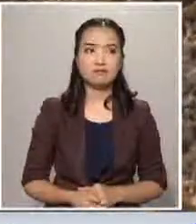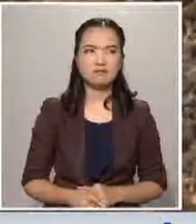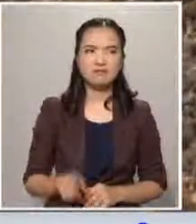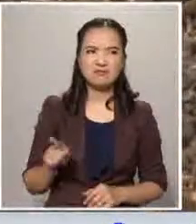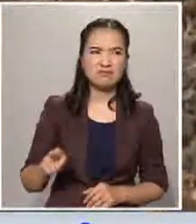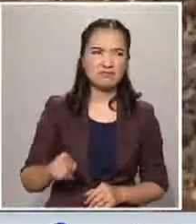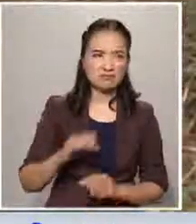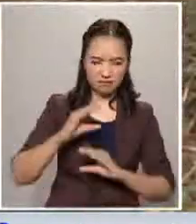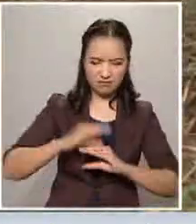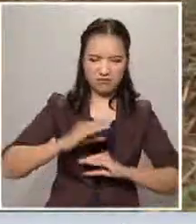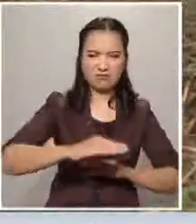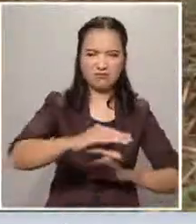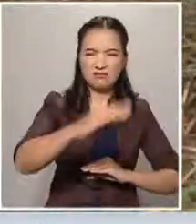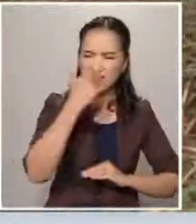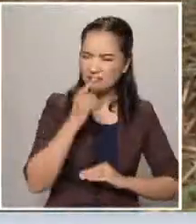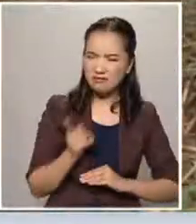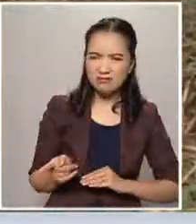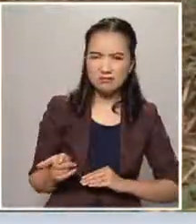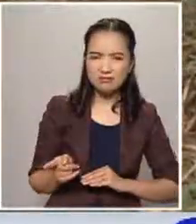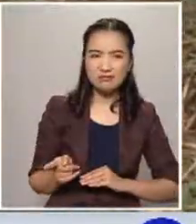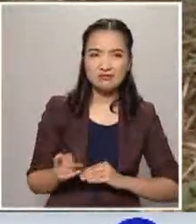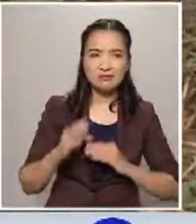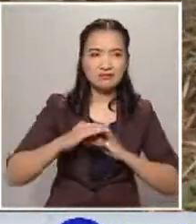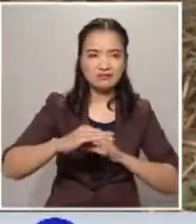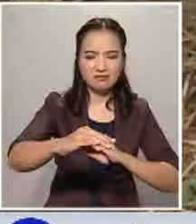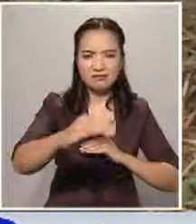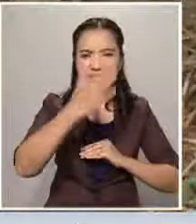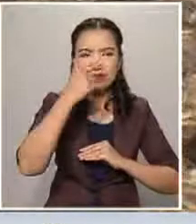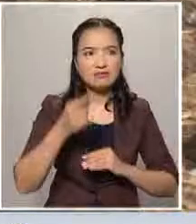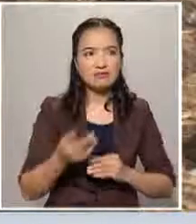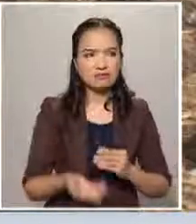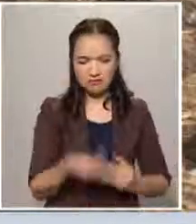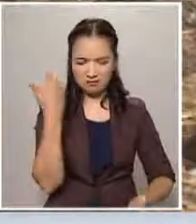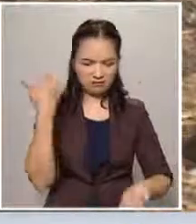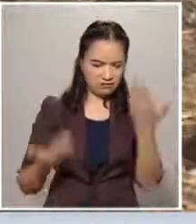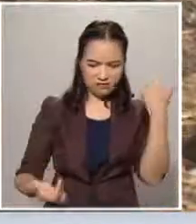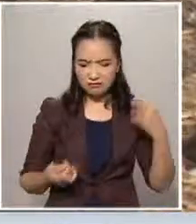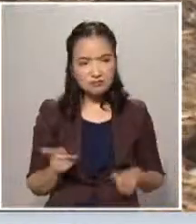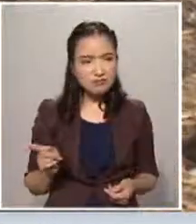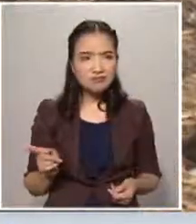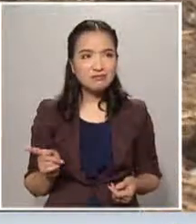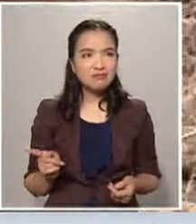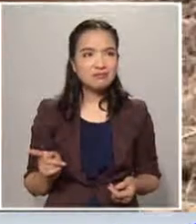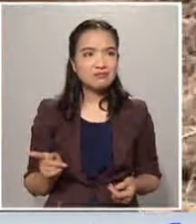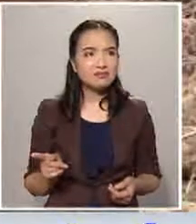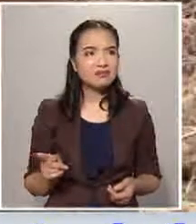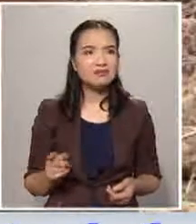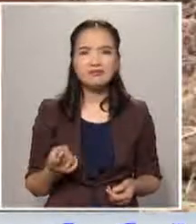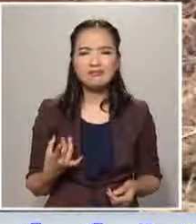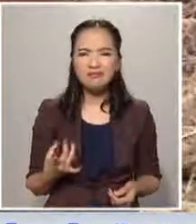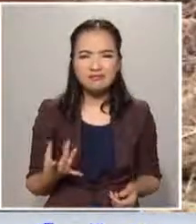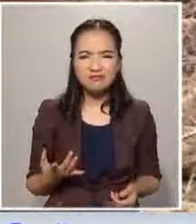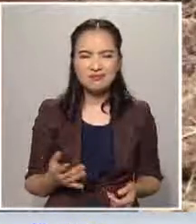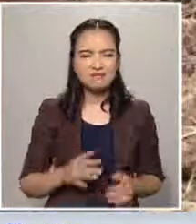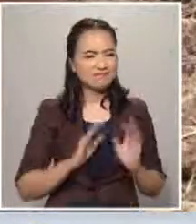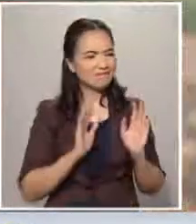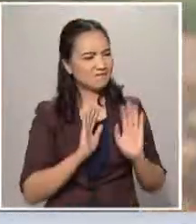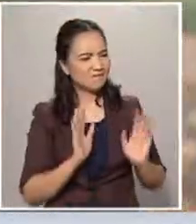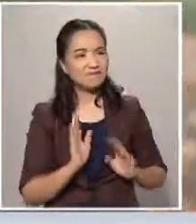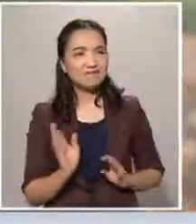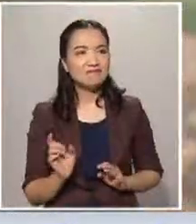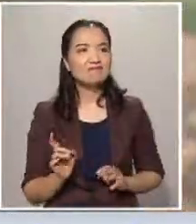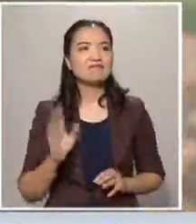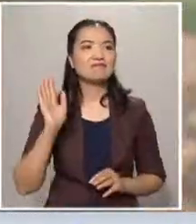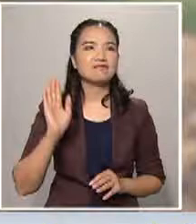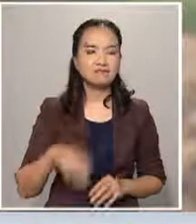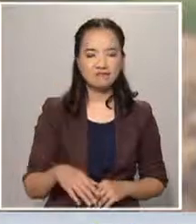ากั้นนาผู้ใหญ่ไว้เนี่ยเออ ทำไมผู้ใหญ่ไม่รื้อมันเป็นเมืองเก่าเหรอลพบุรีมันนี่กำแพงเมืองป่ะ ไม่ใช่ครับ มันคืออะไรอ่ะ คันน